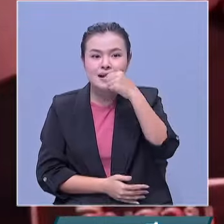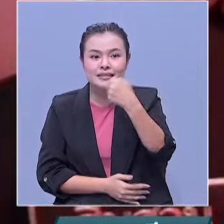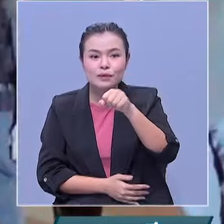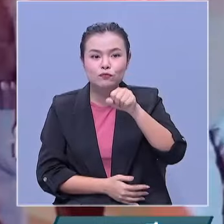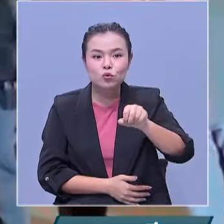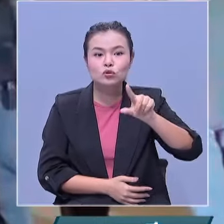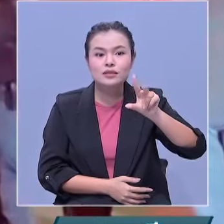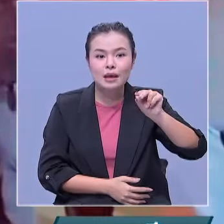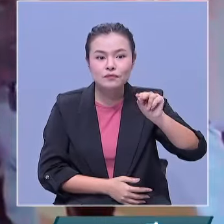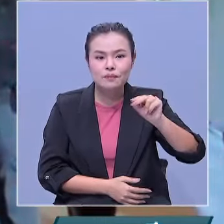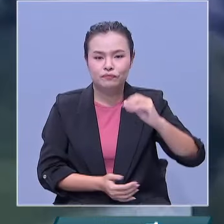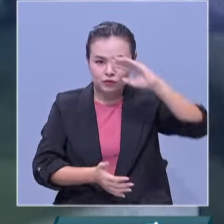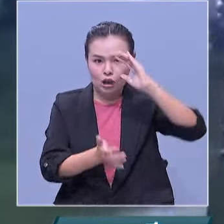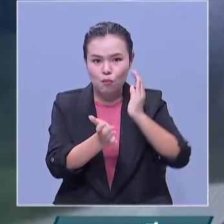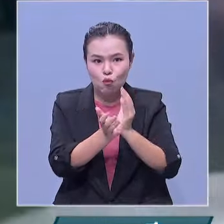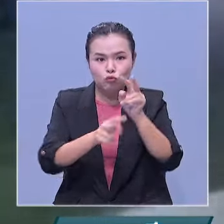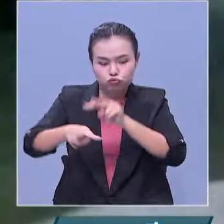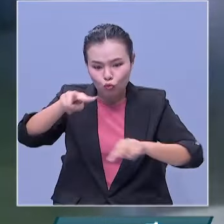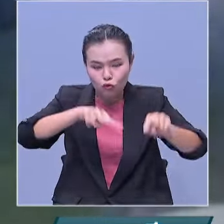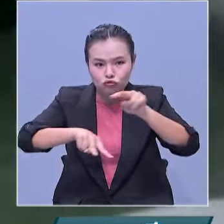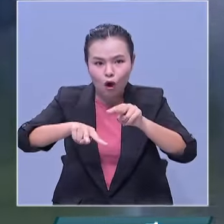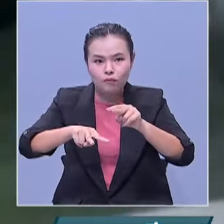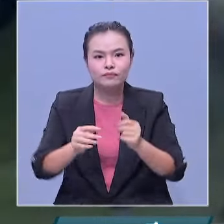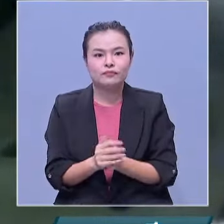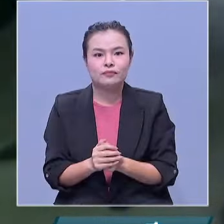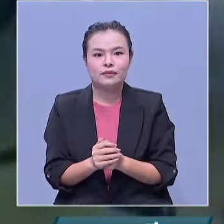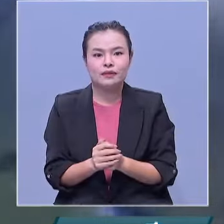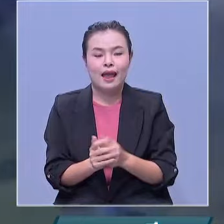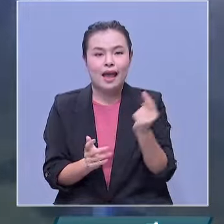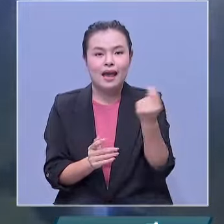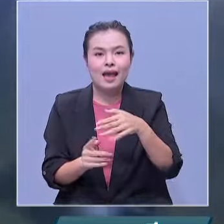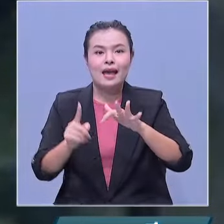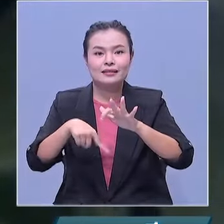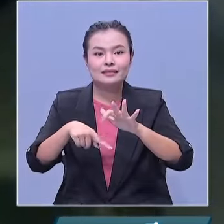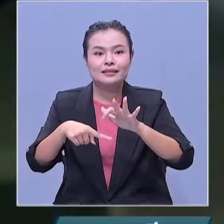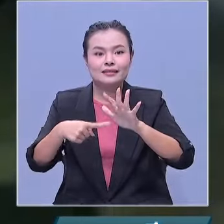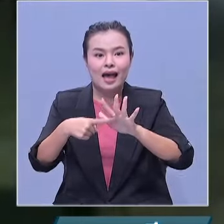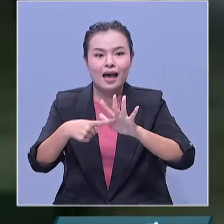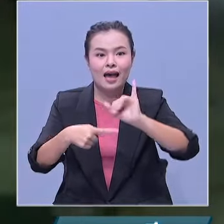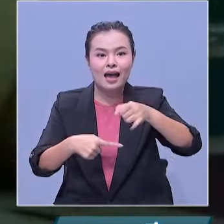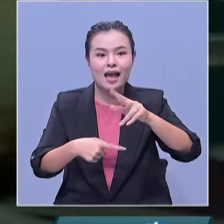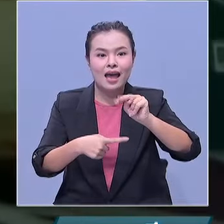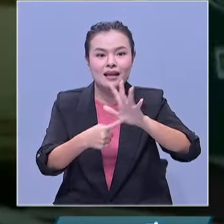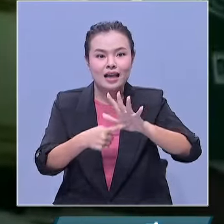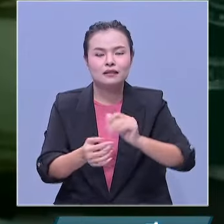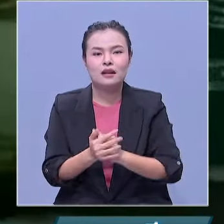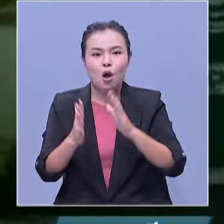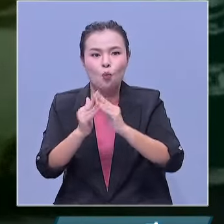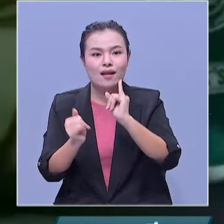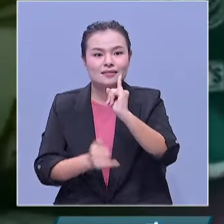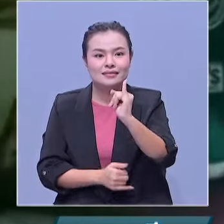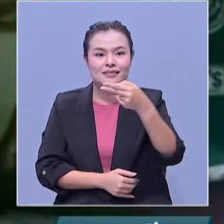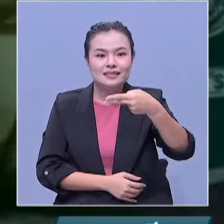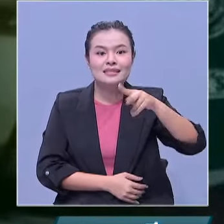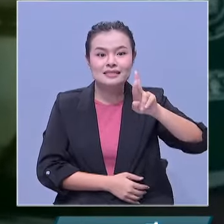ตำรวจสพบางกรวยเข้าไปตรวจสอบพื้นที่ที่ชุมชนวัดท่าจันทร์ชุมชนวัดไทรชุมชนวัดลุมโดย